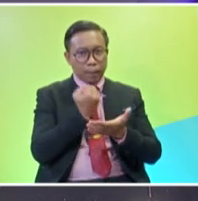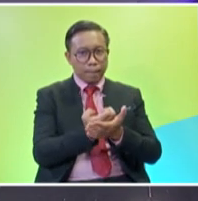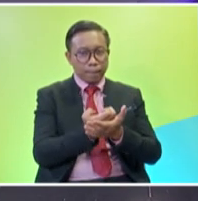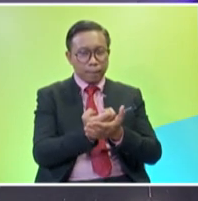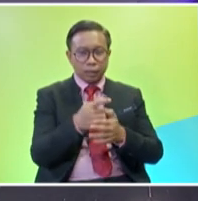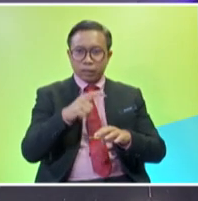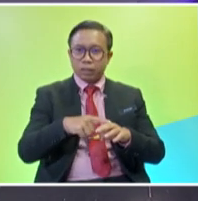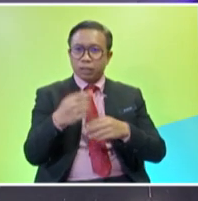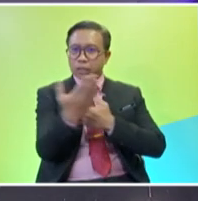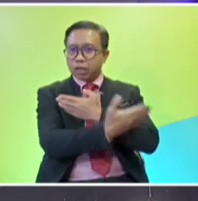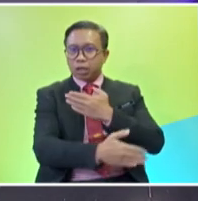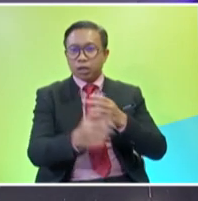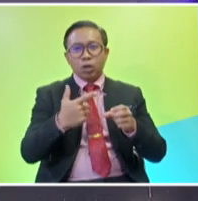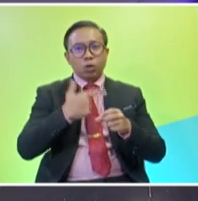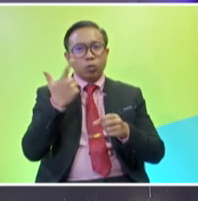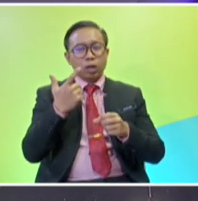di negeri sendiri